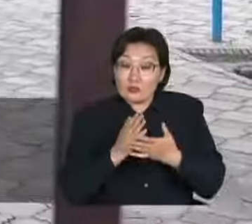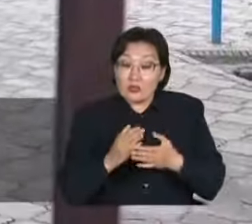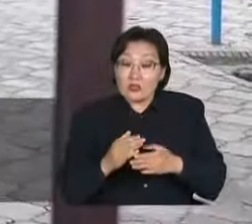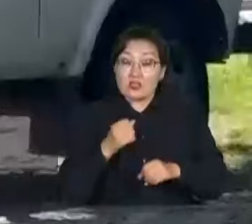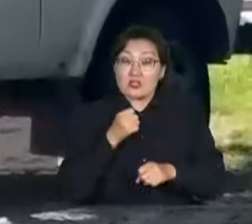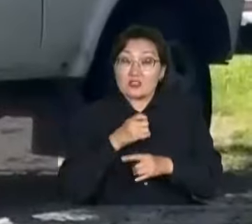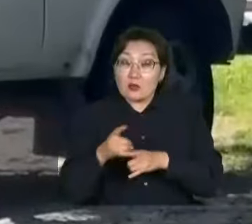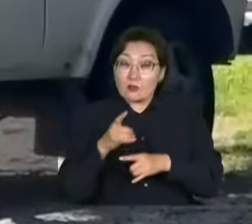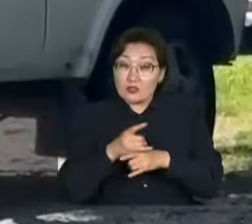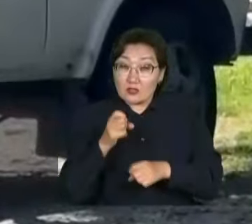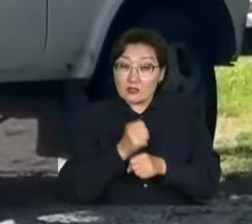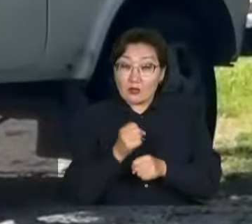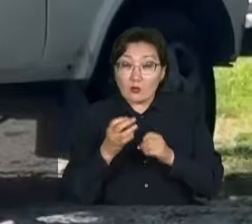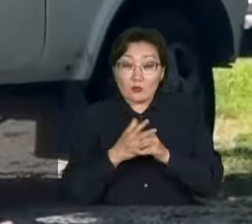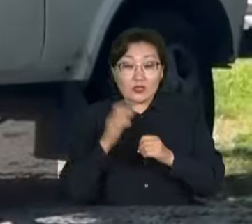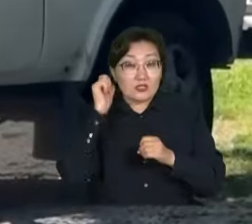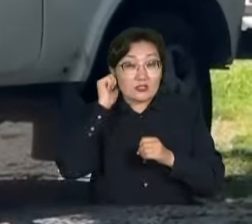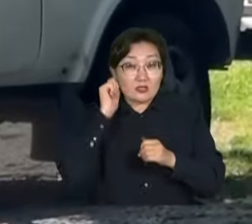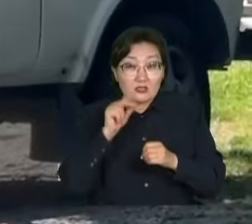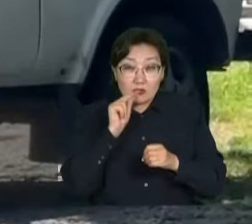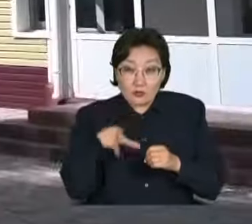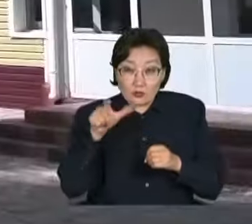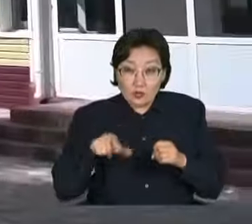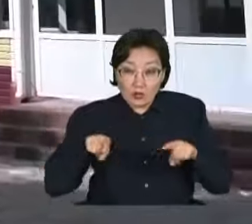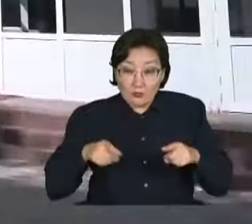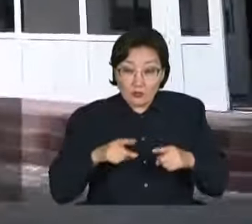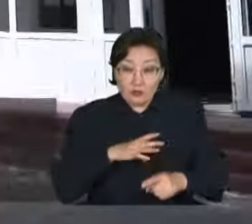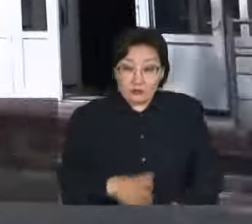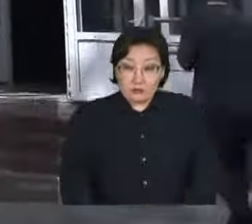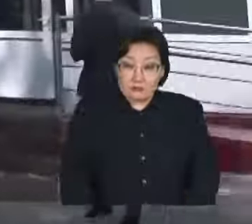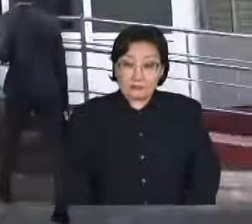әлімжеттік жасаған 15 жастағы күдікті қамауға алынған.